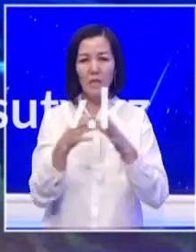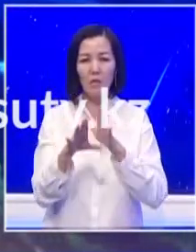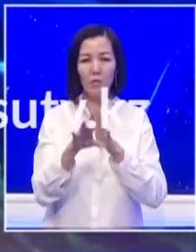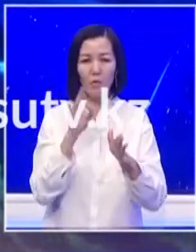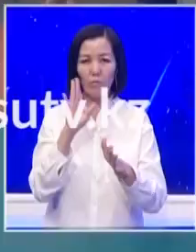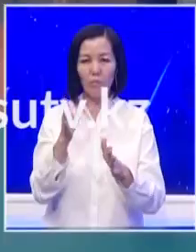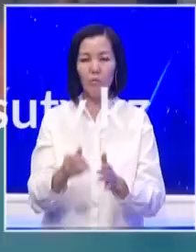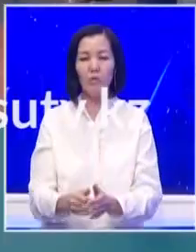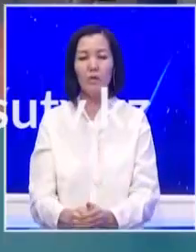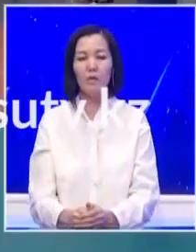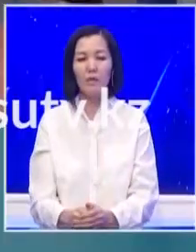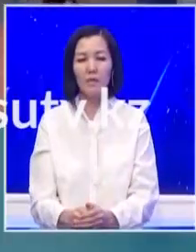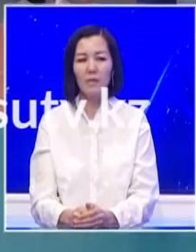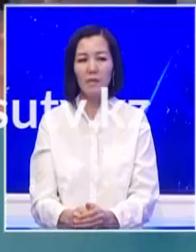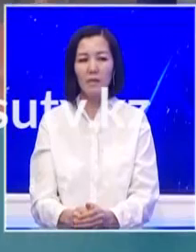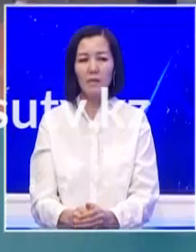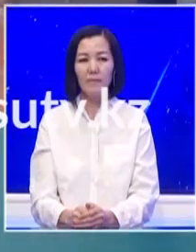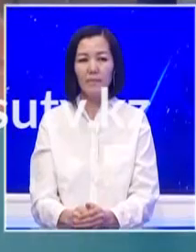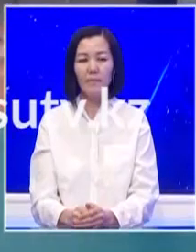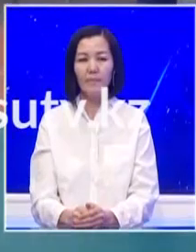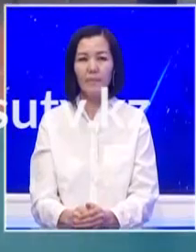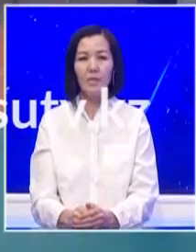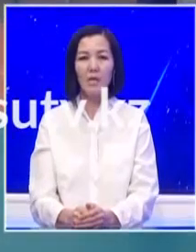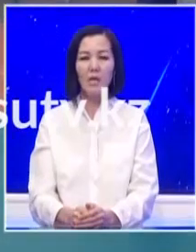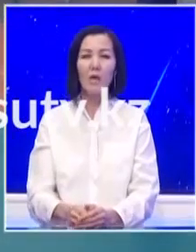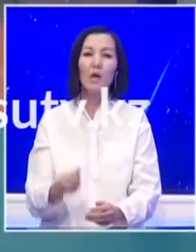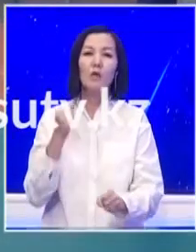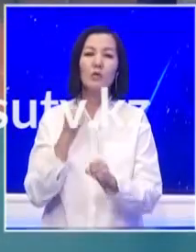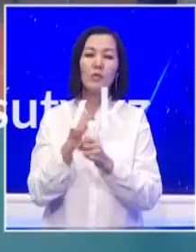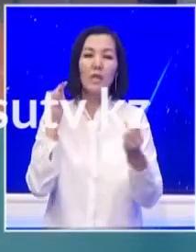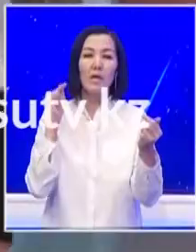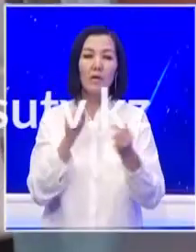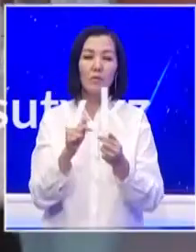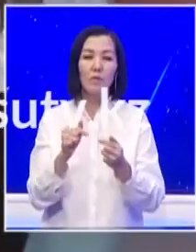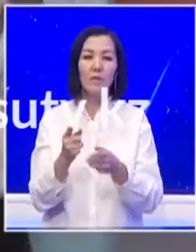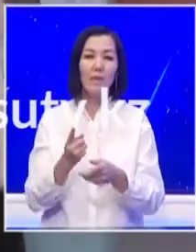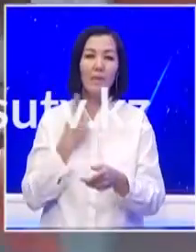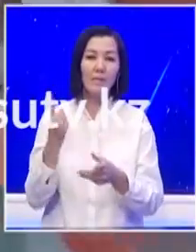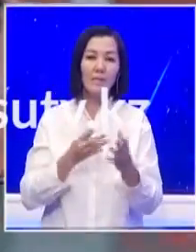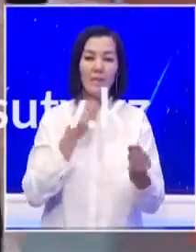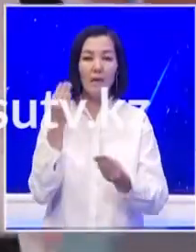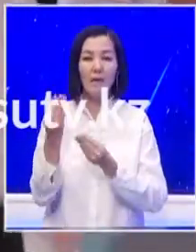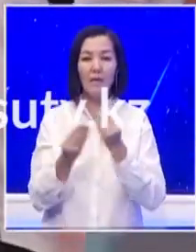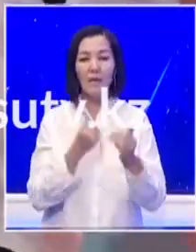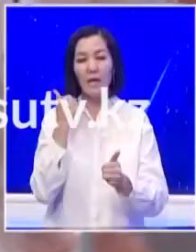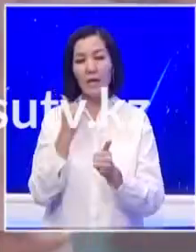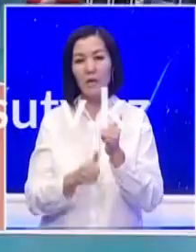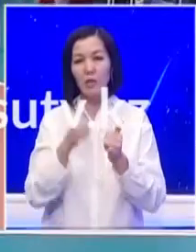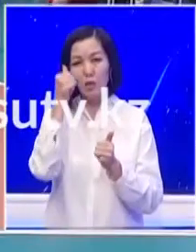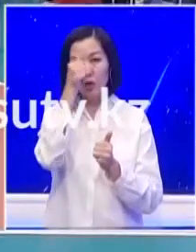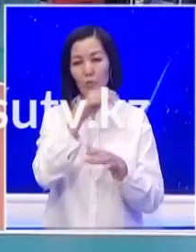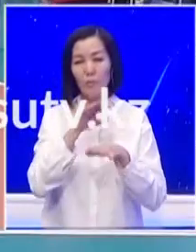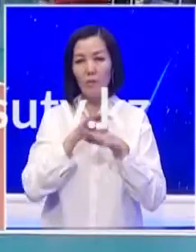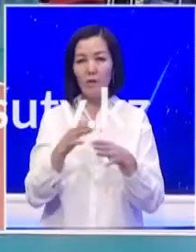команду. Накал страстей, жесткая конкуренция, мастерская игра. Так можно охарактеризовать каждый матч чемпионата Казахстана.